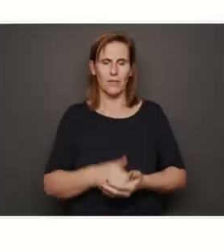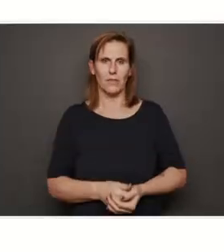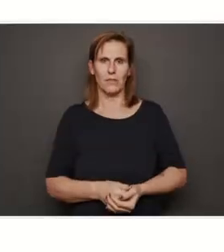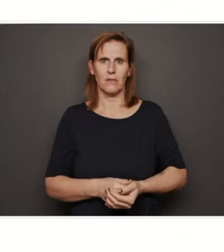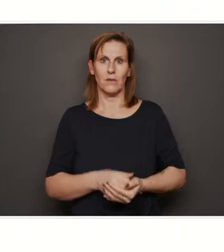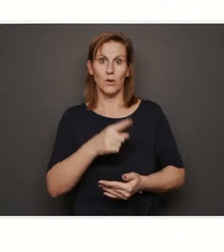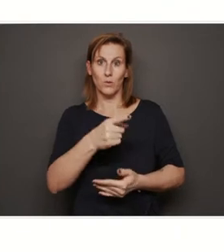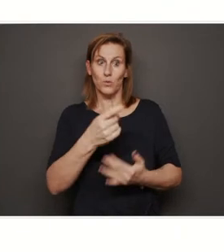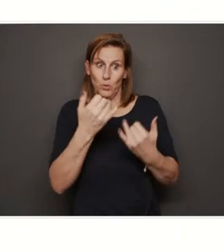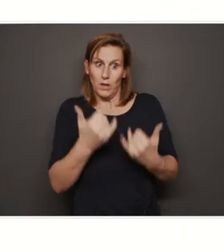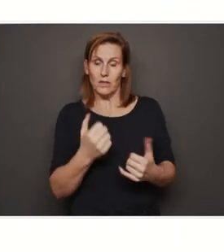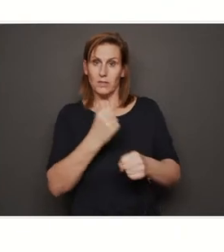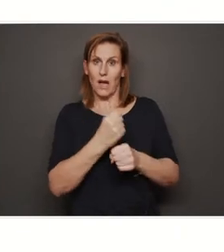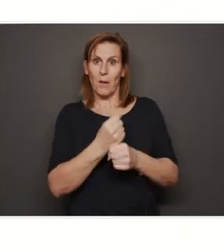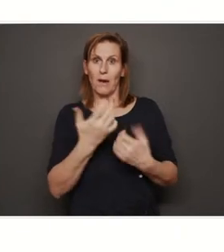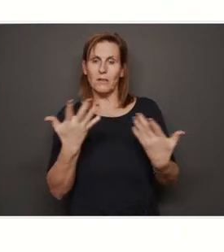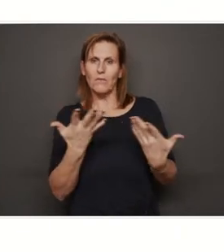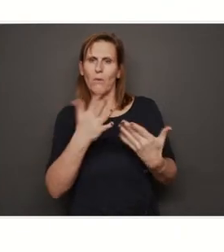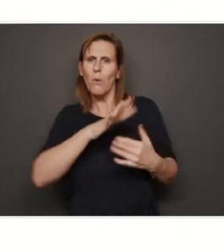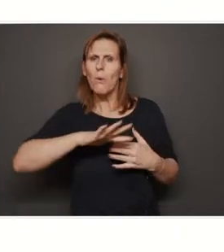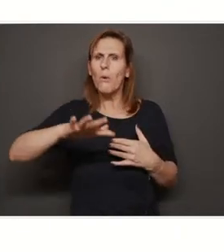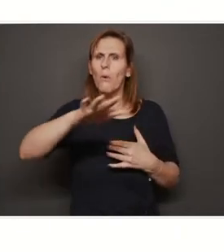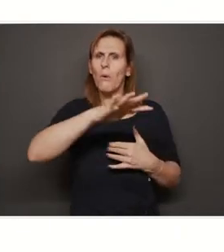arbeitest du gerade und in welchem Bereich?